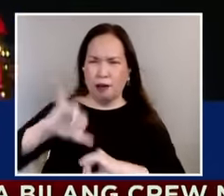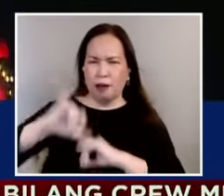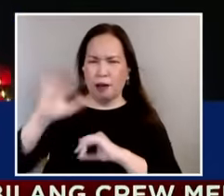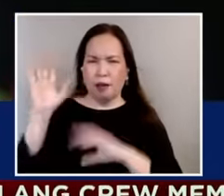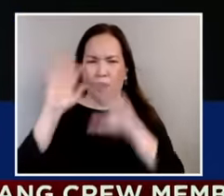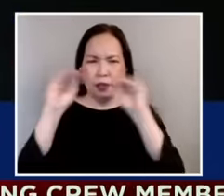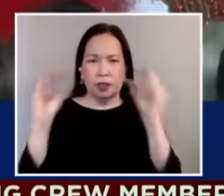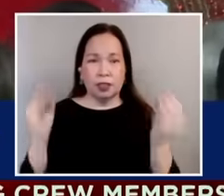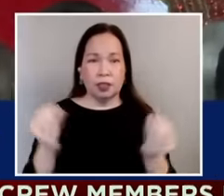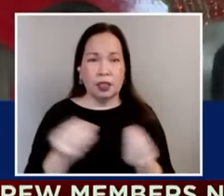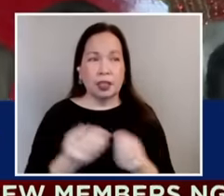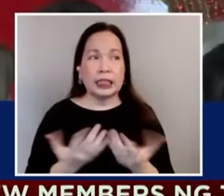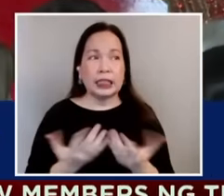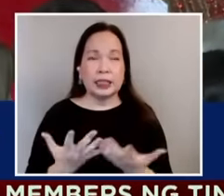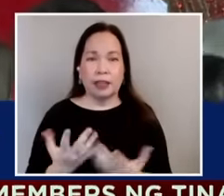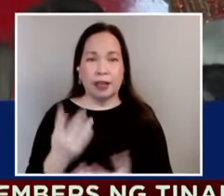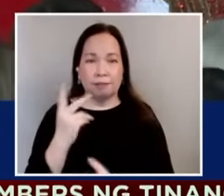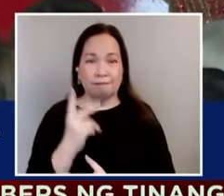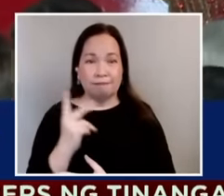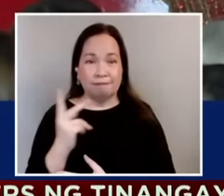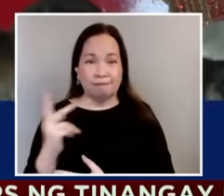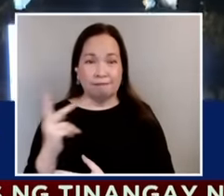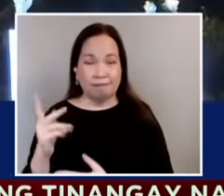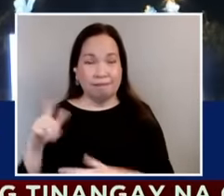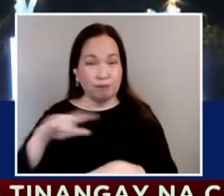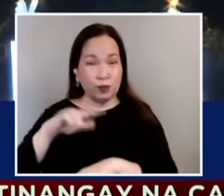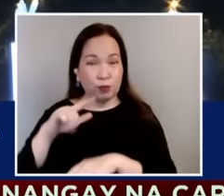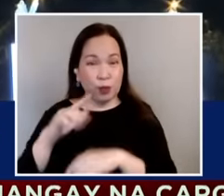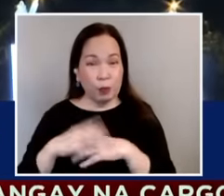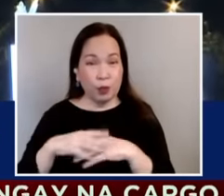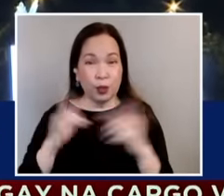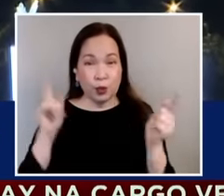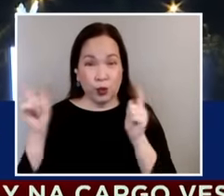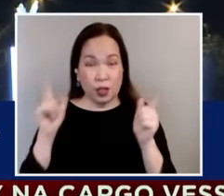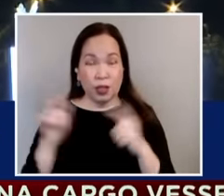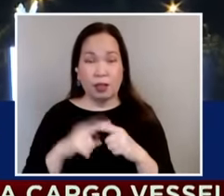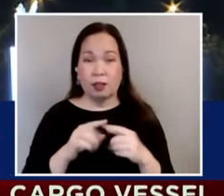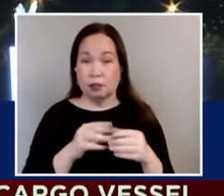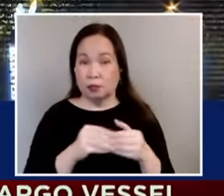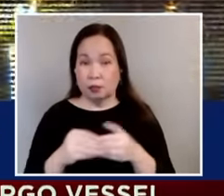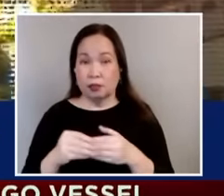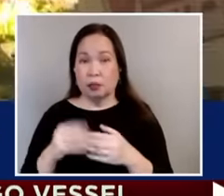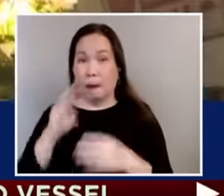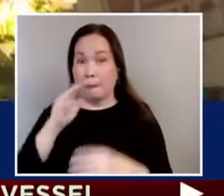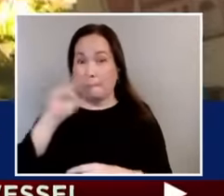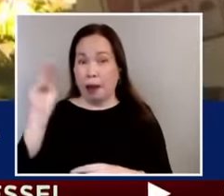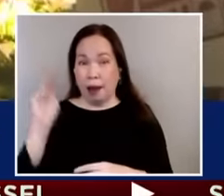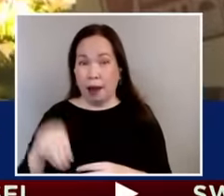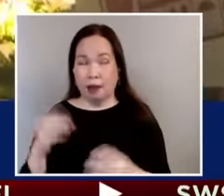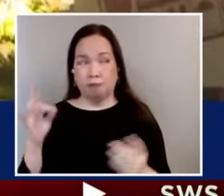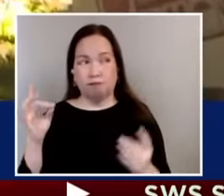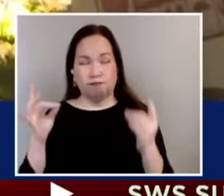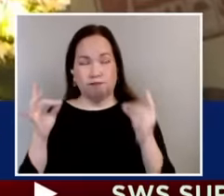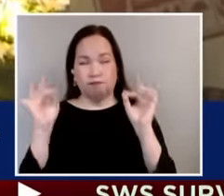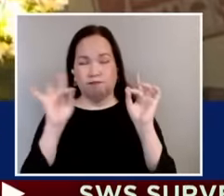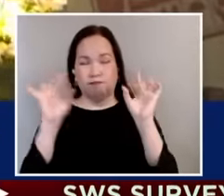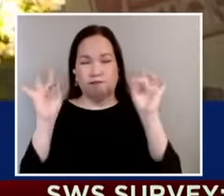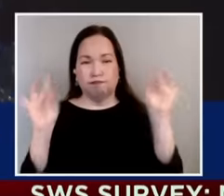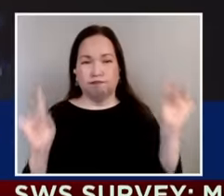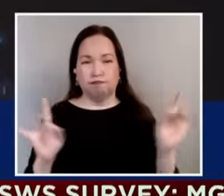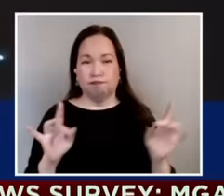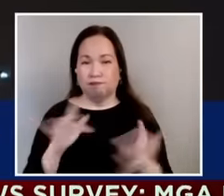ng Katipunan. Inangunahan ng mga opisyal ng lungsod ang pagpapailaw sa mga pasyalang ito. Hindi rin nagpahuli